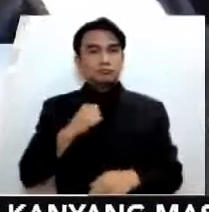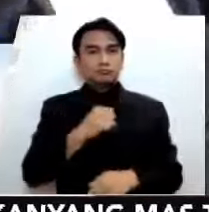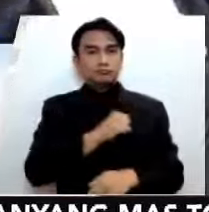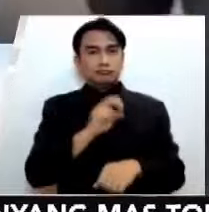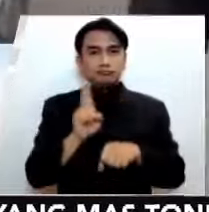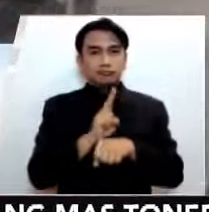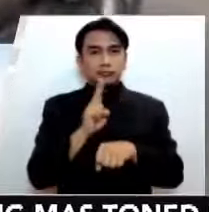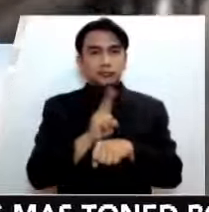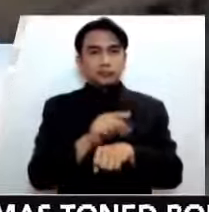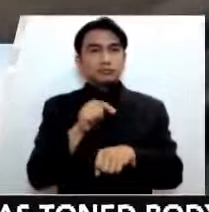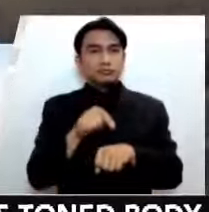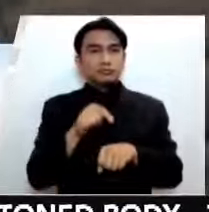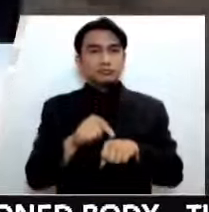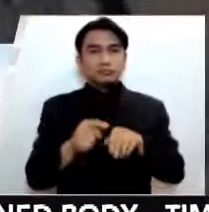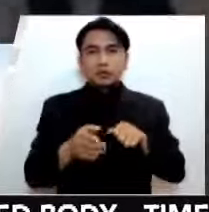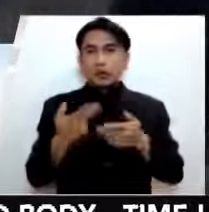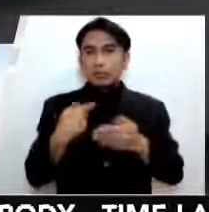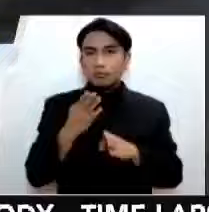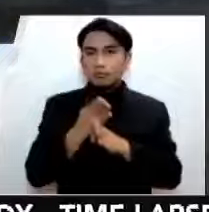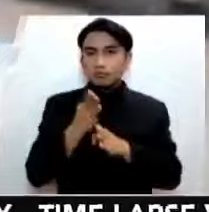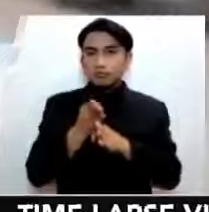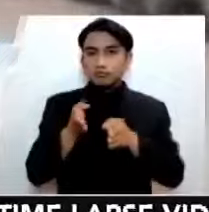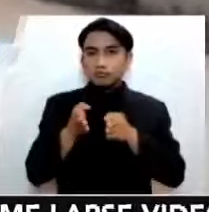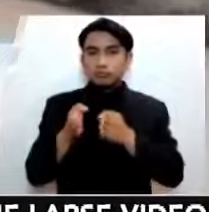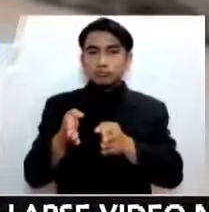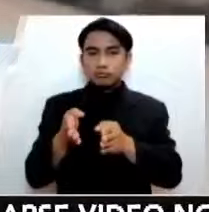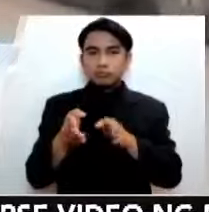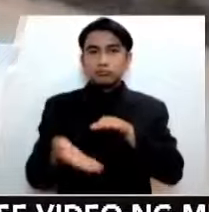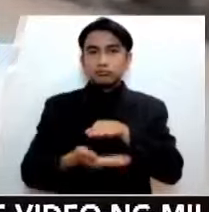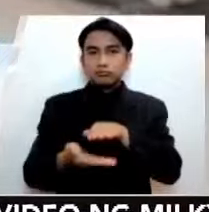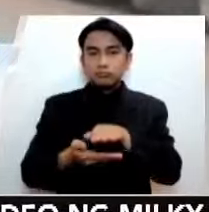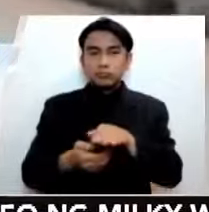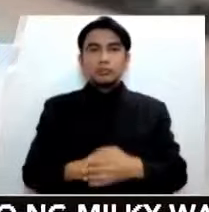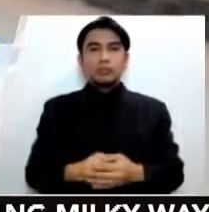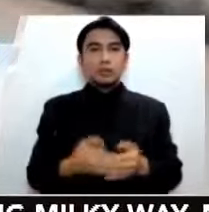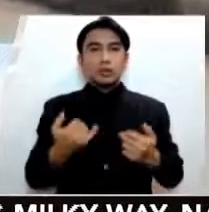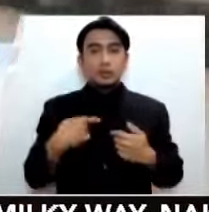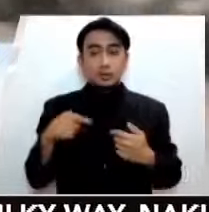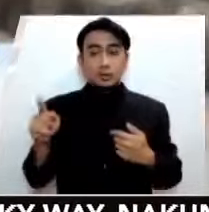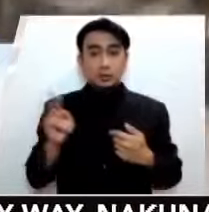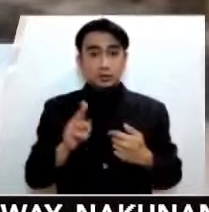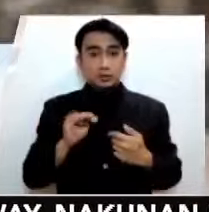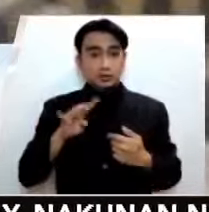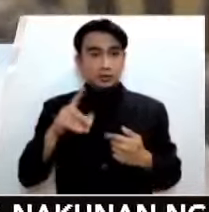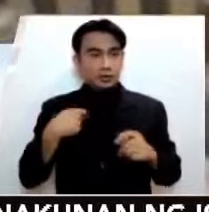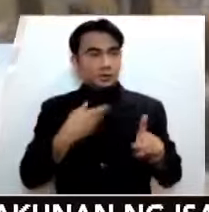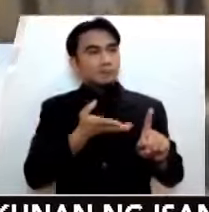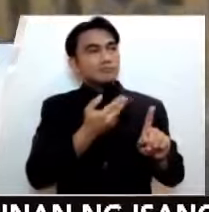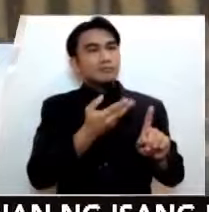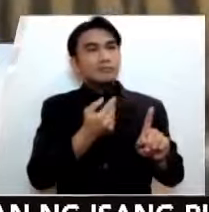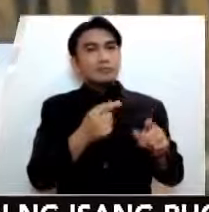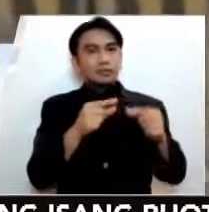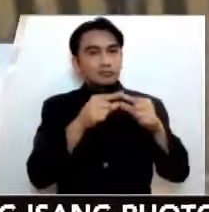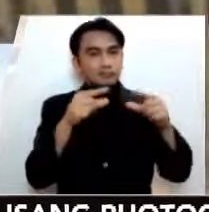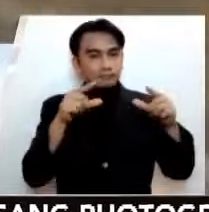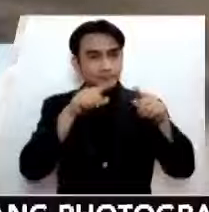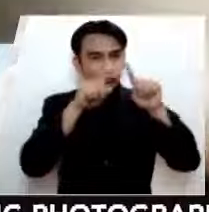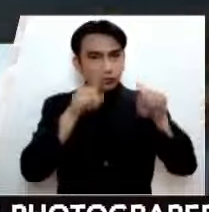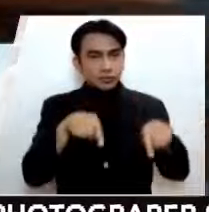busway. Sa pupunta. Titikitan pa lang ng MMDA ang driver pero nagmaneho na ito palayo.